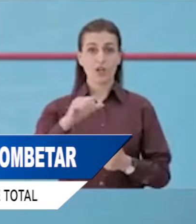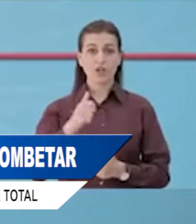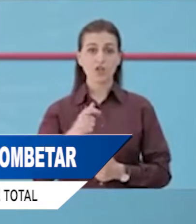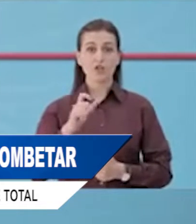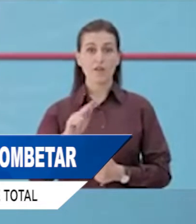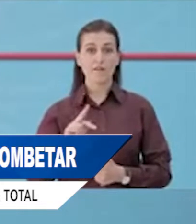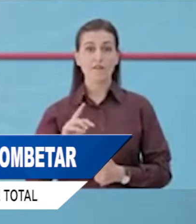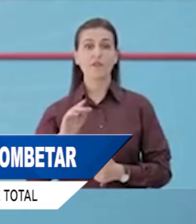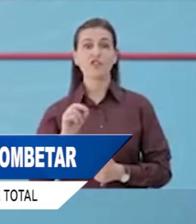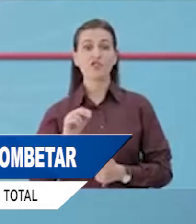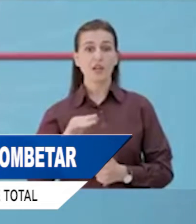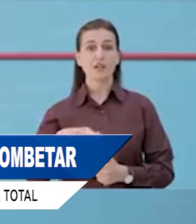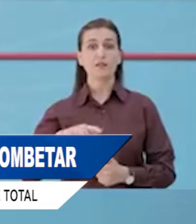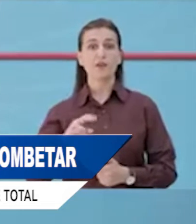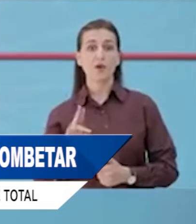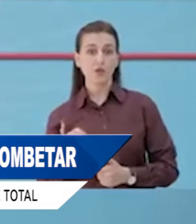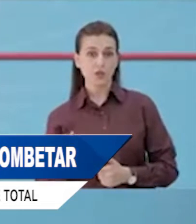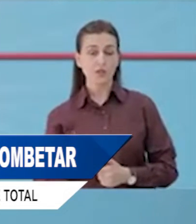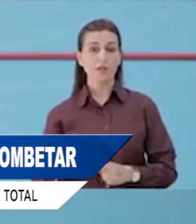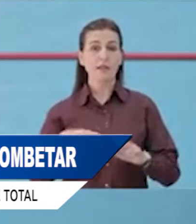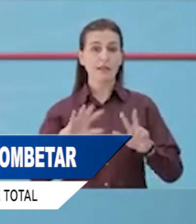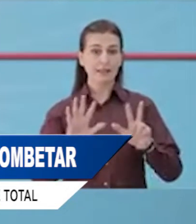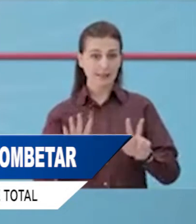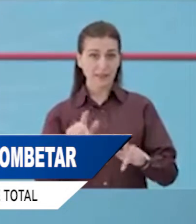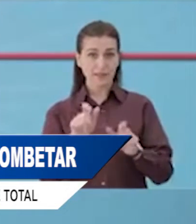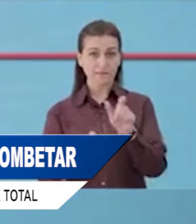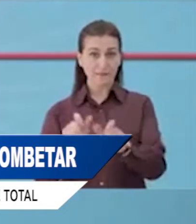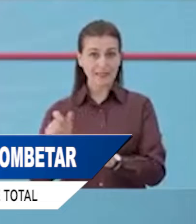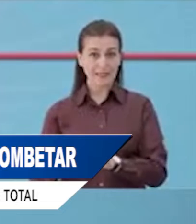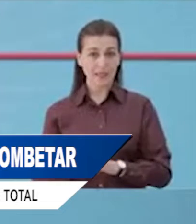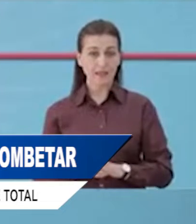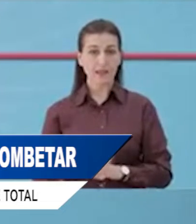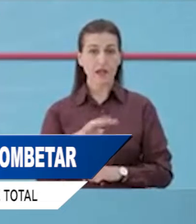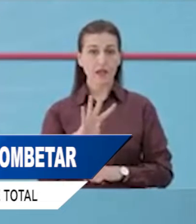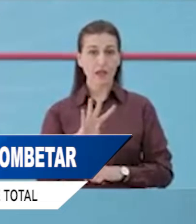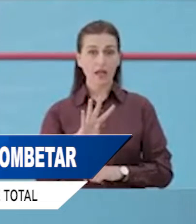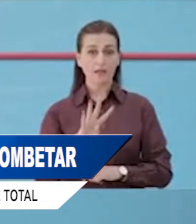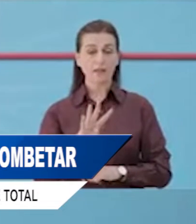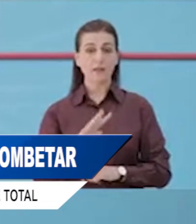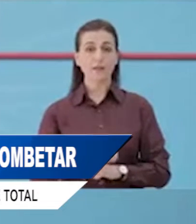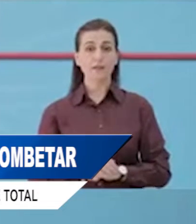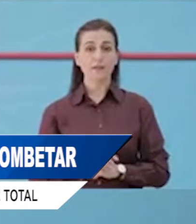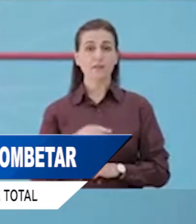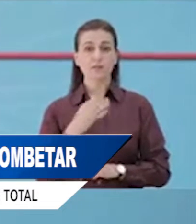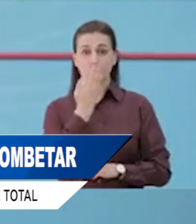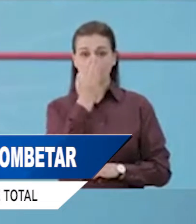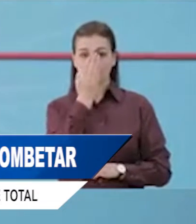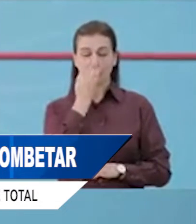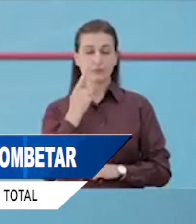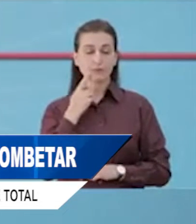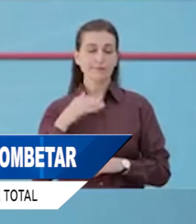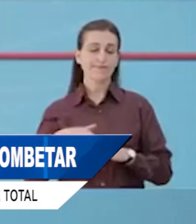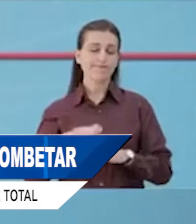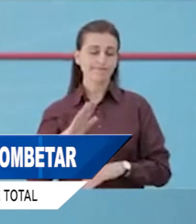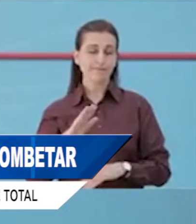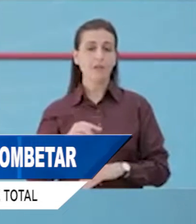Shefqet Ndroqi ose COVID-2, gjenden 8 pacientë të shtruar, 4 pacientë janë në